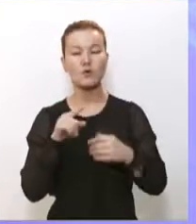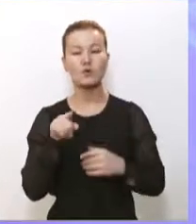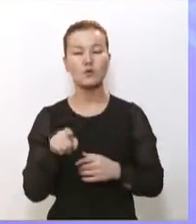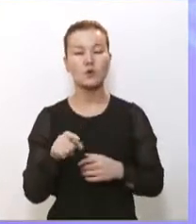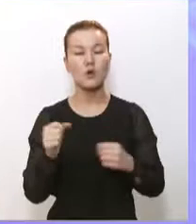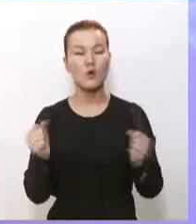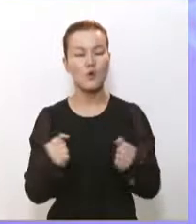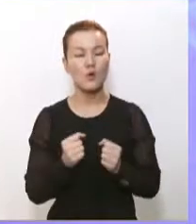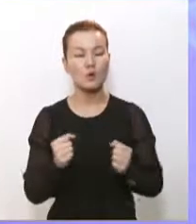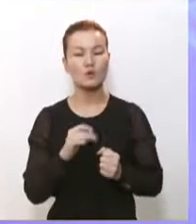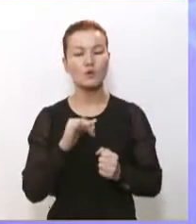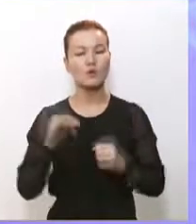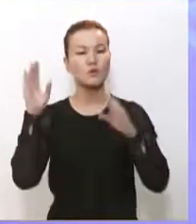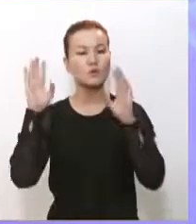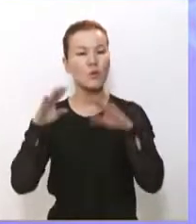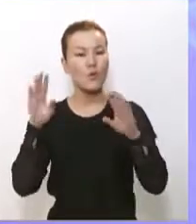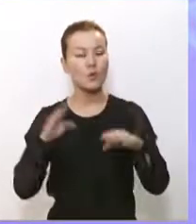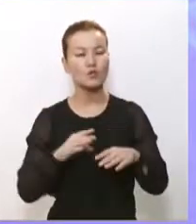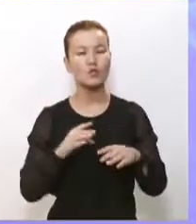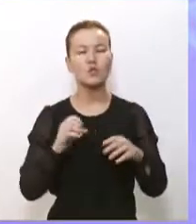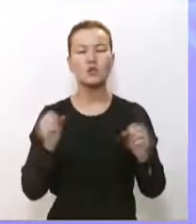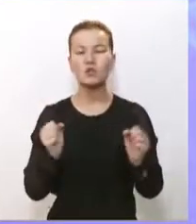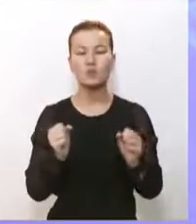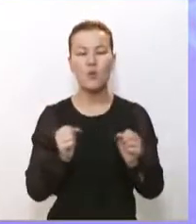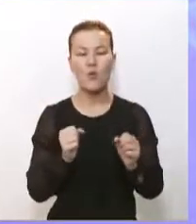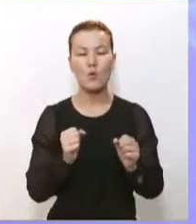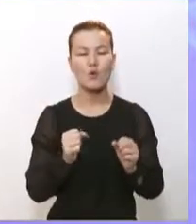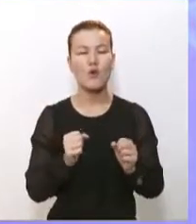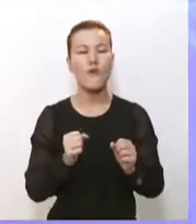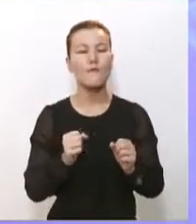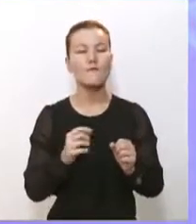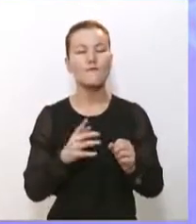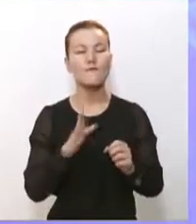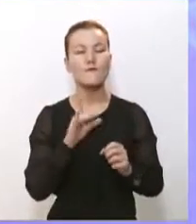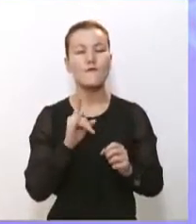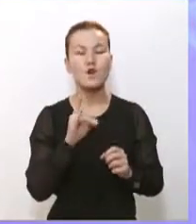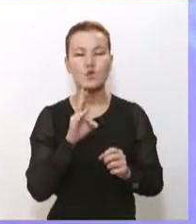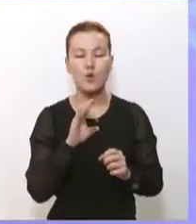холод и в дождь и в зной выносливым и ловким.